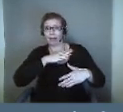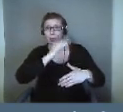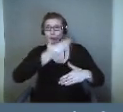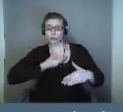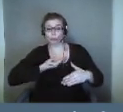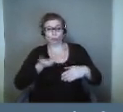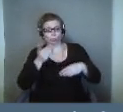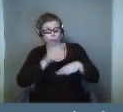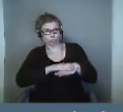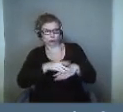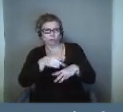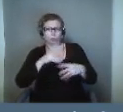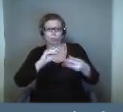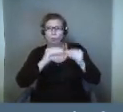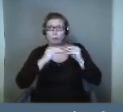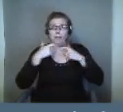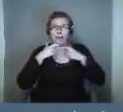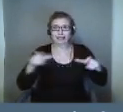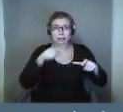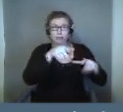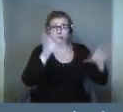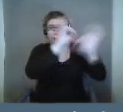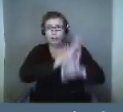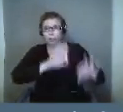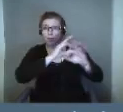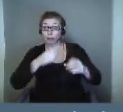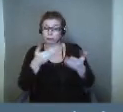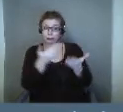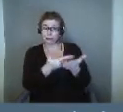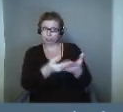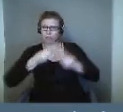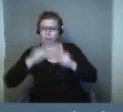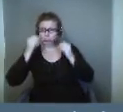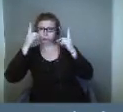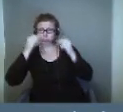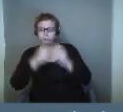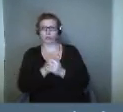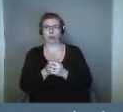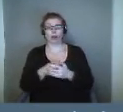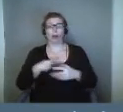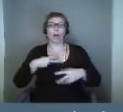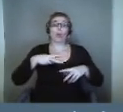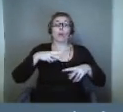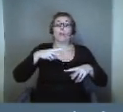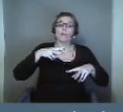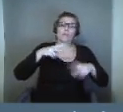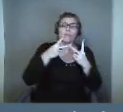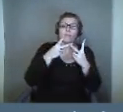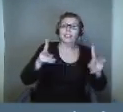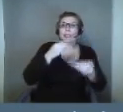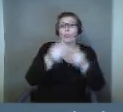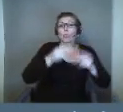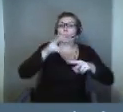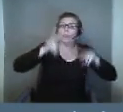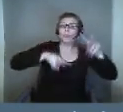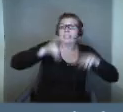ce soit les petites ou les grandes communes, et qu'au contraire l'intègrent dans leur politique locale, dans leur politique de développement durable,